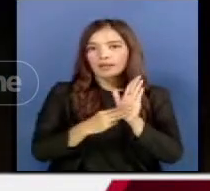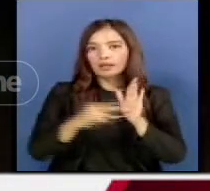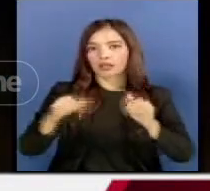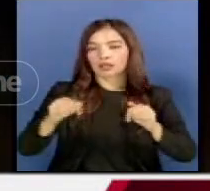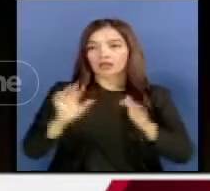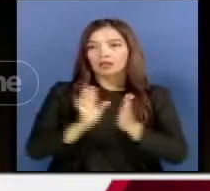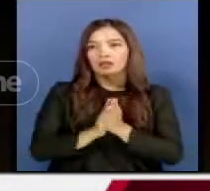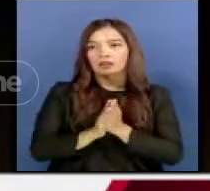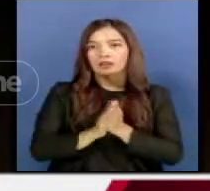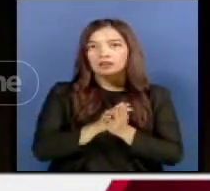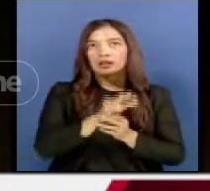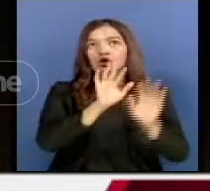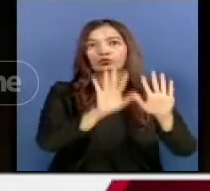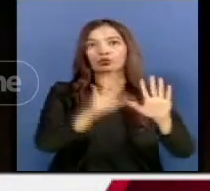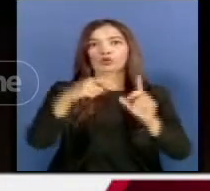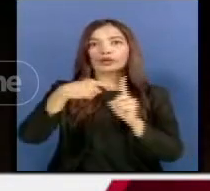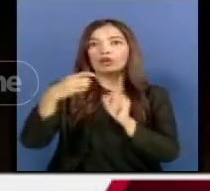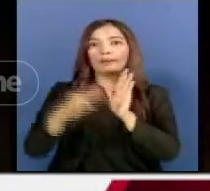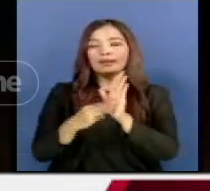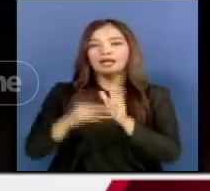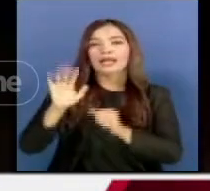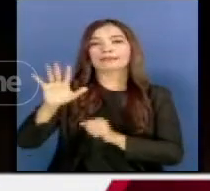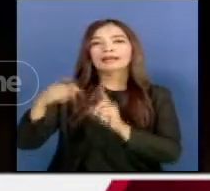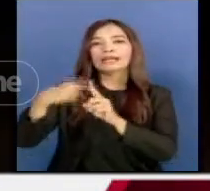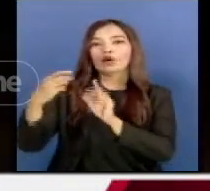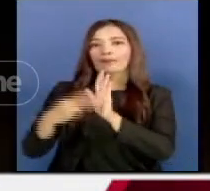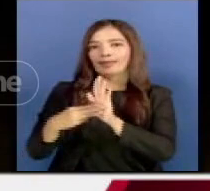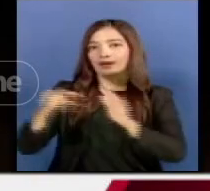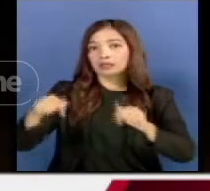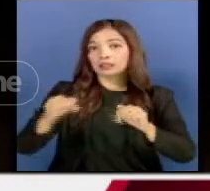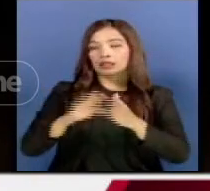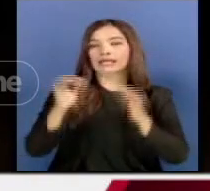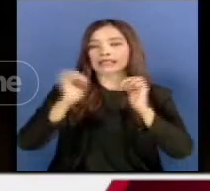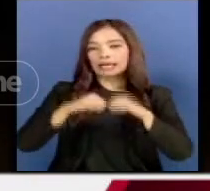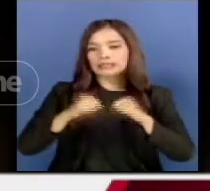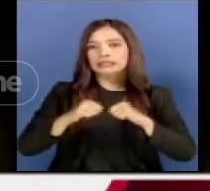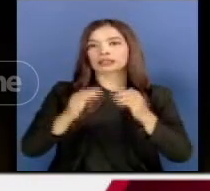kategori 10K dan 5K yang kita janjikan kepada para pelari. Jadi ini